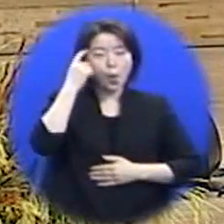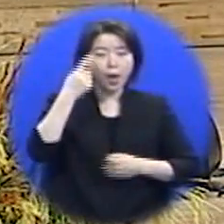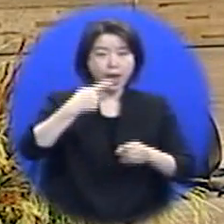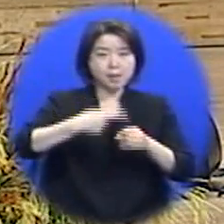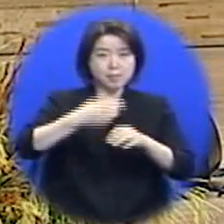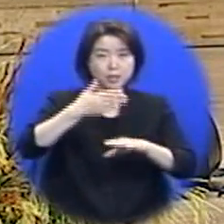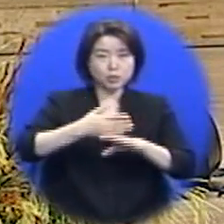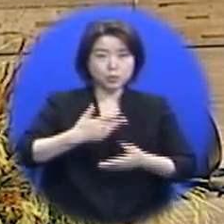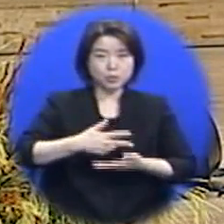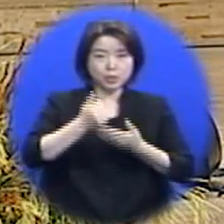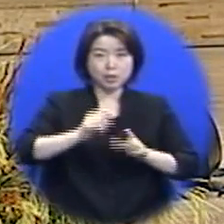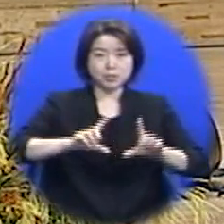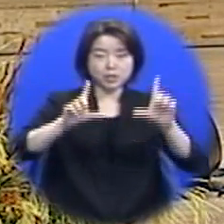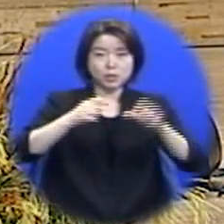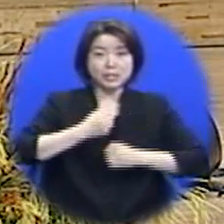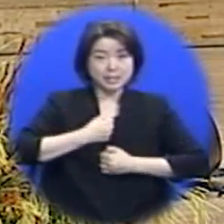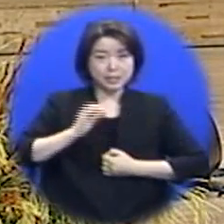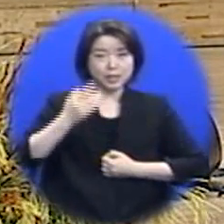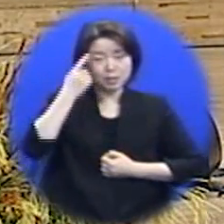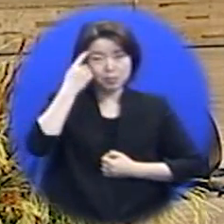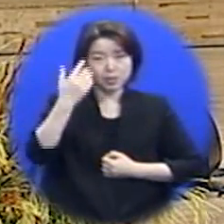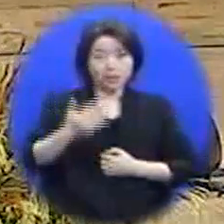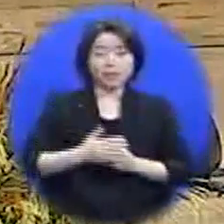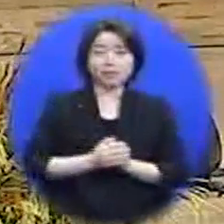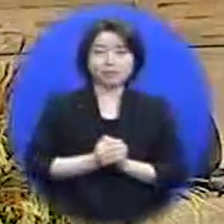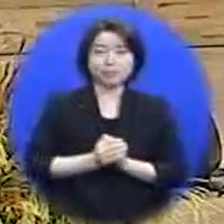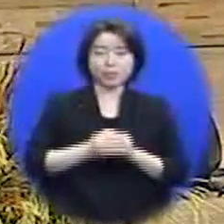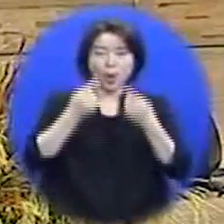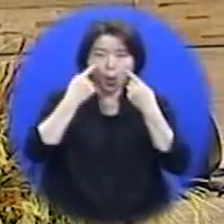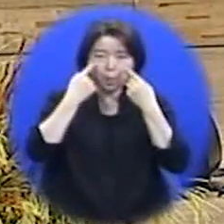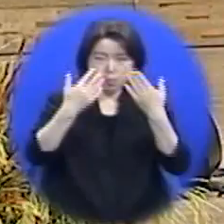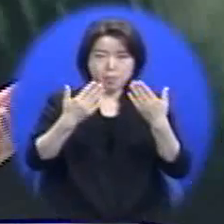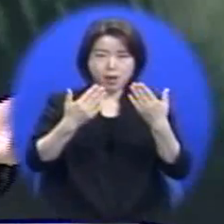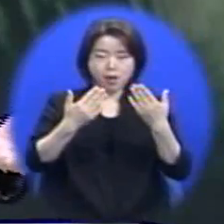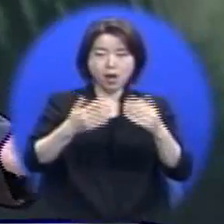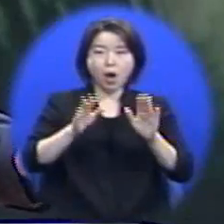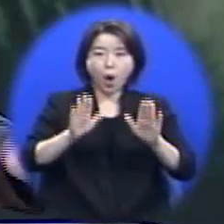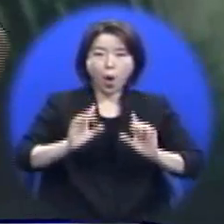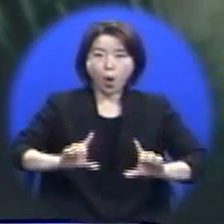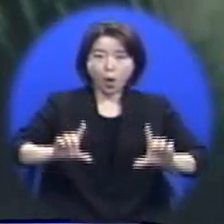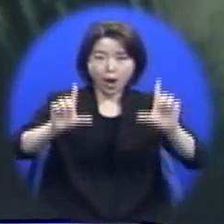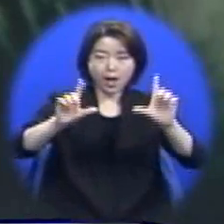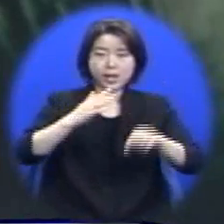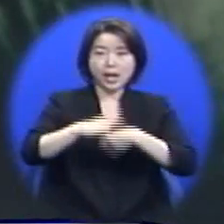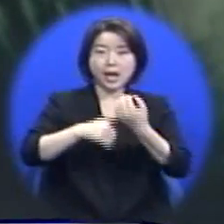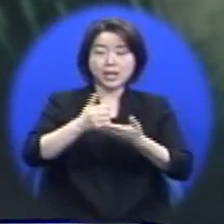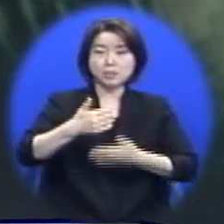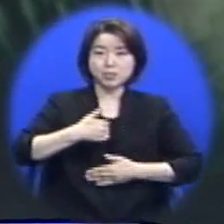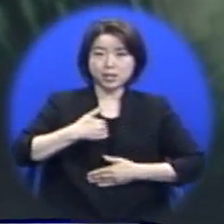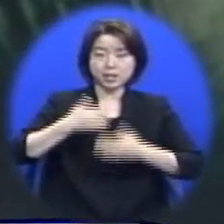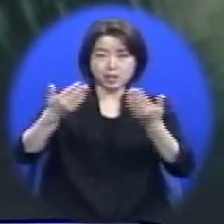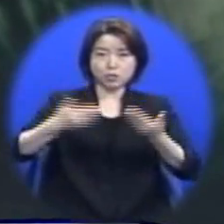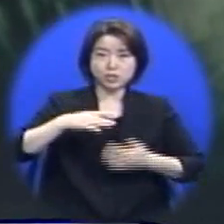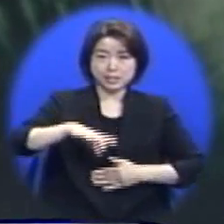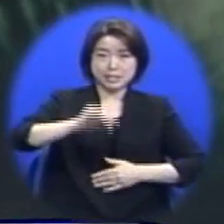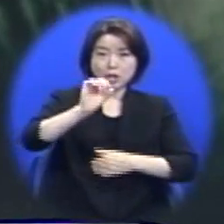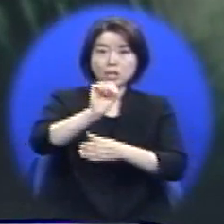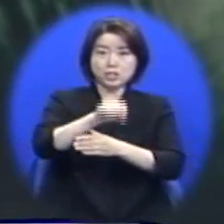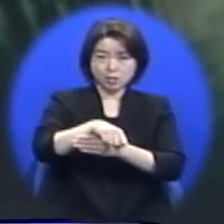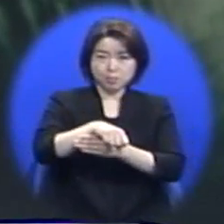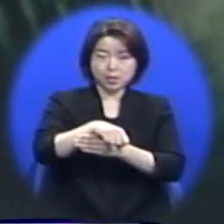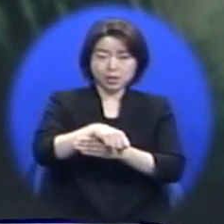지켜야 하나요? 목사님, 너무 분명하잖아요. 올한해 하나님이 나에게 주신 첫 열매.